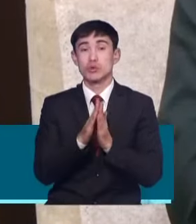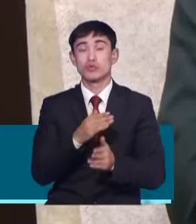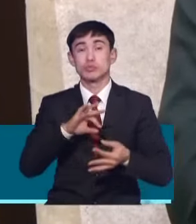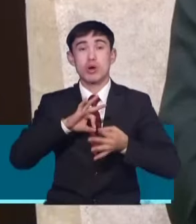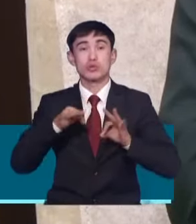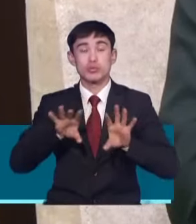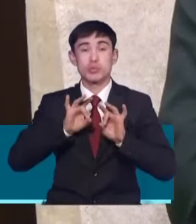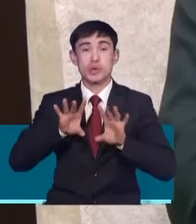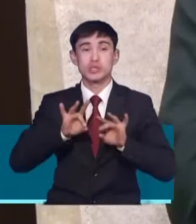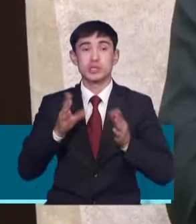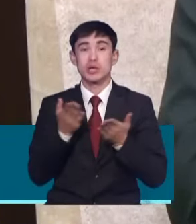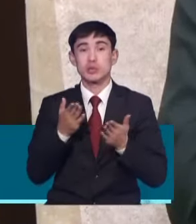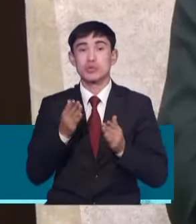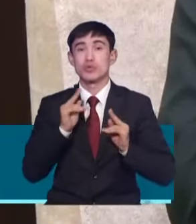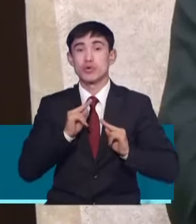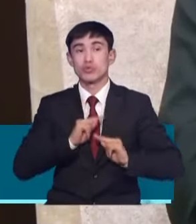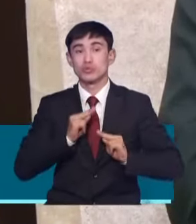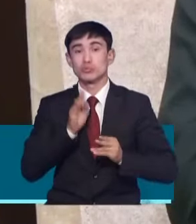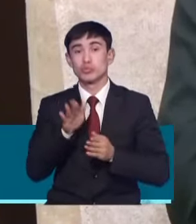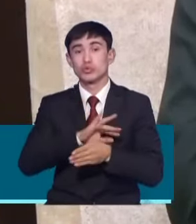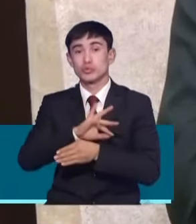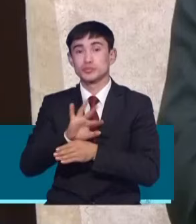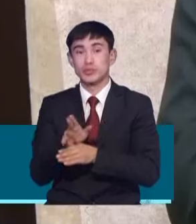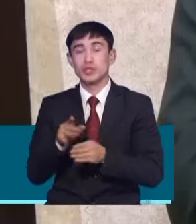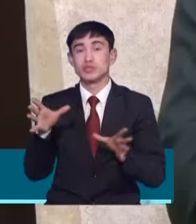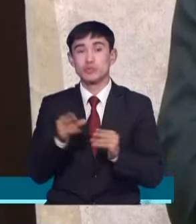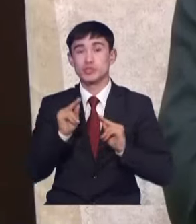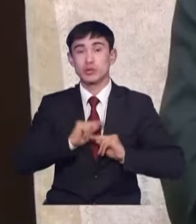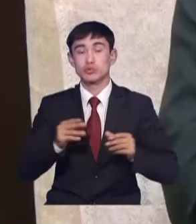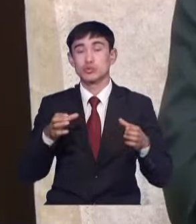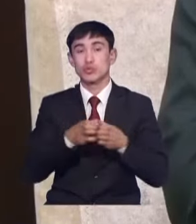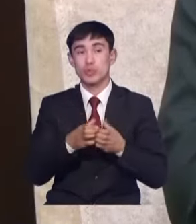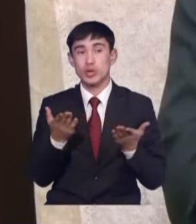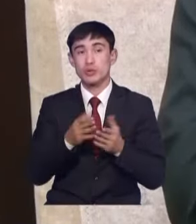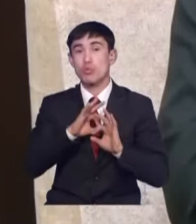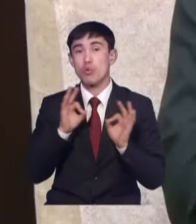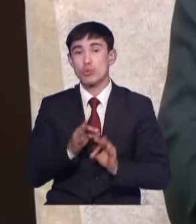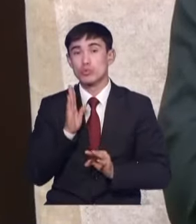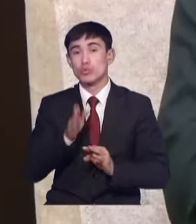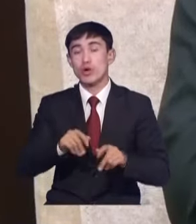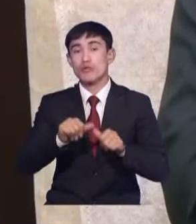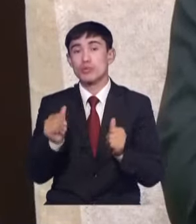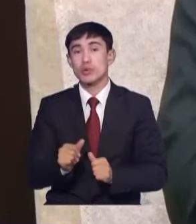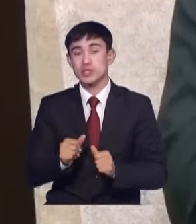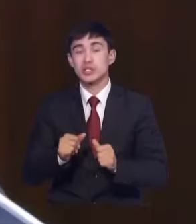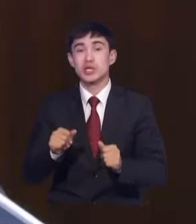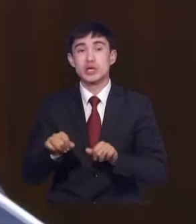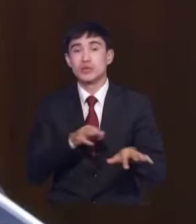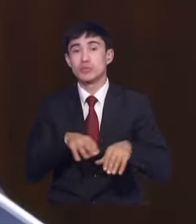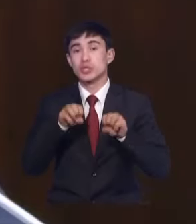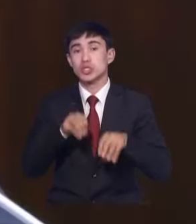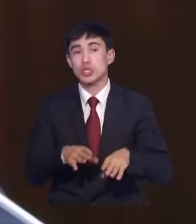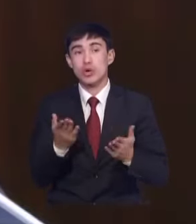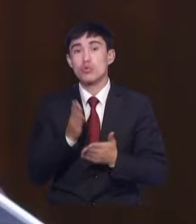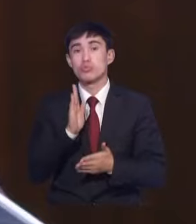подробнее пояснить какими функциями будут наделены члены совместной рабочей группы Каким образом будут оформляться принимаемые решения